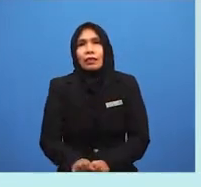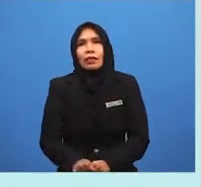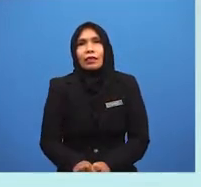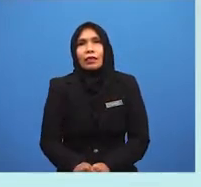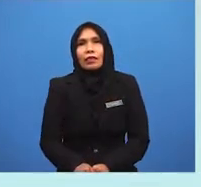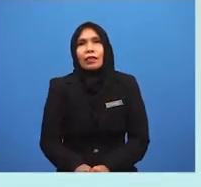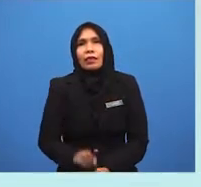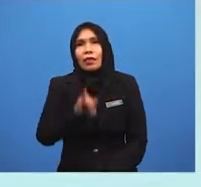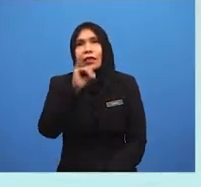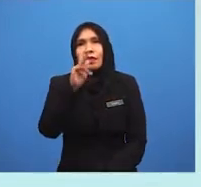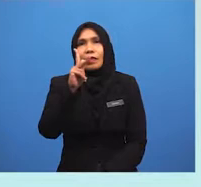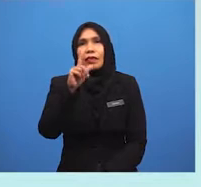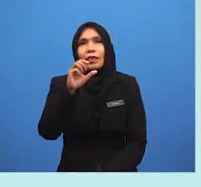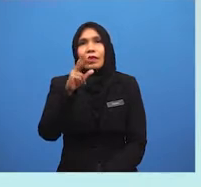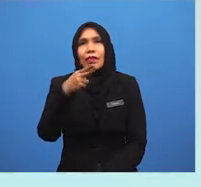masyarakat setempat.